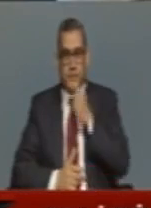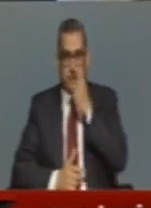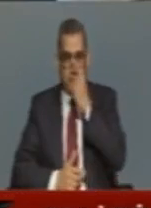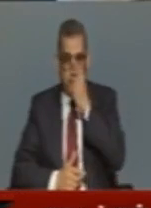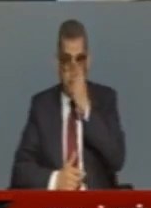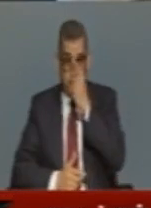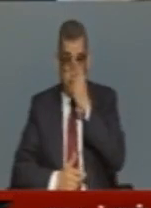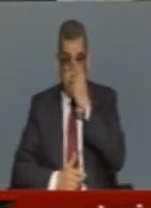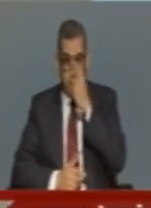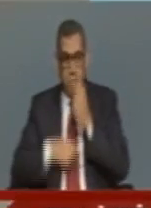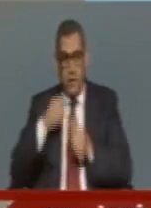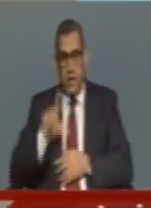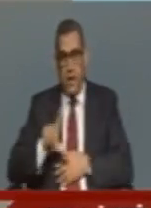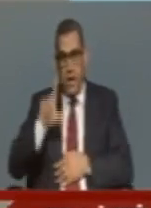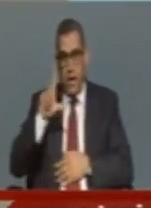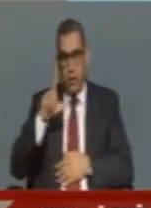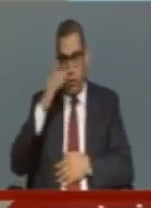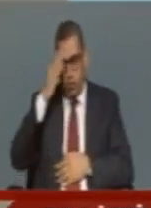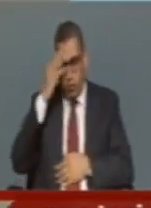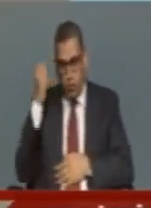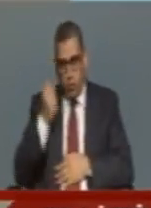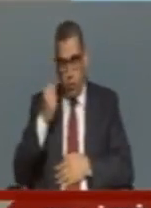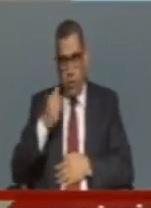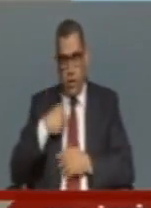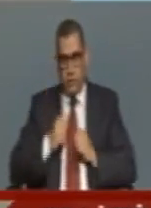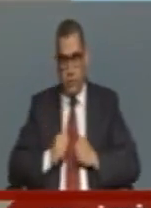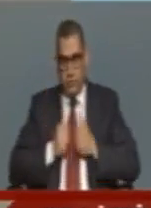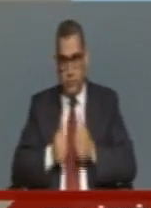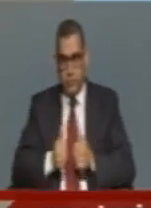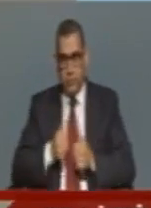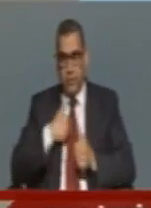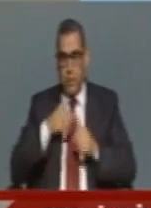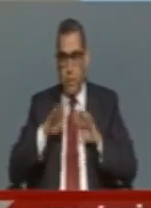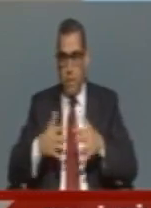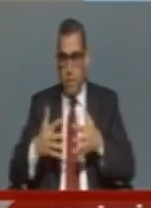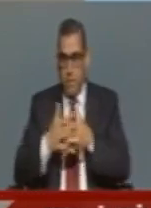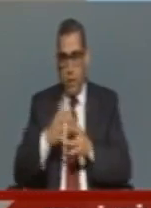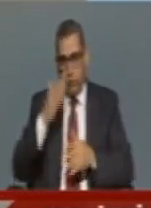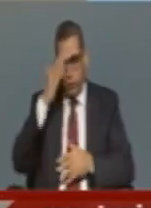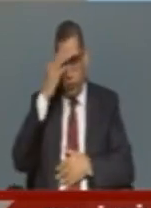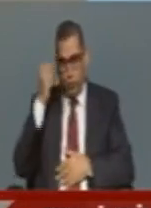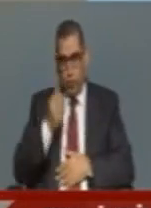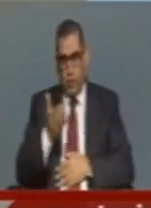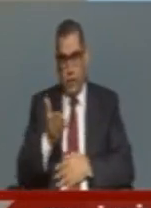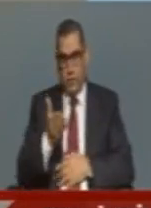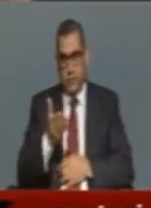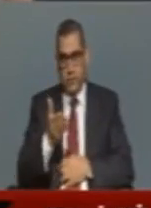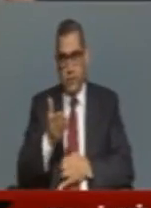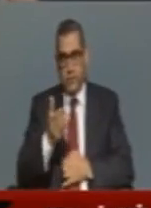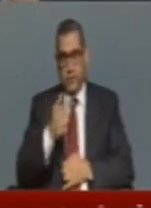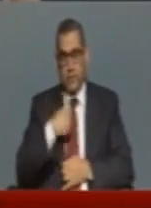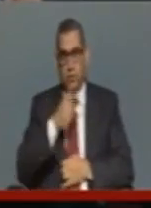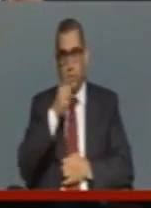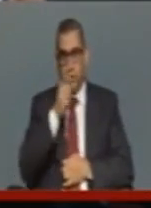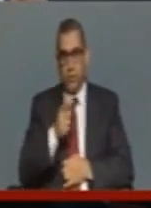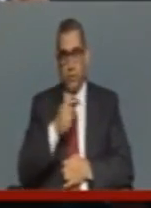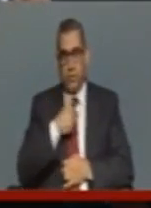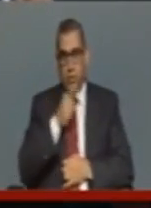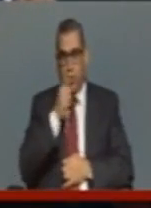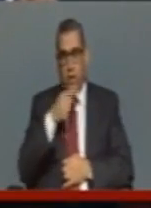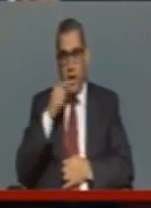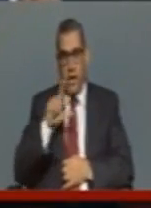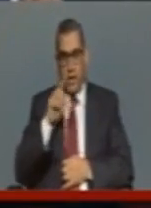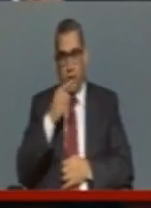فخامة الرئيس، شكرا جزيلا على ان احنا انا موجود معاك مع فخامتك اليوم. انا الحقيقه بنطلق من كلمه فخامتك ان